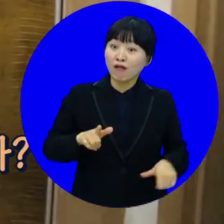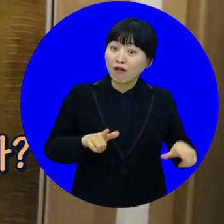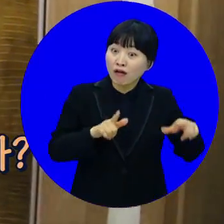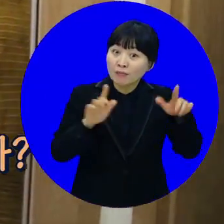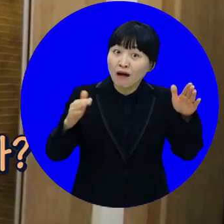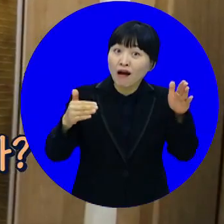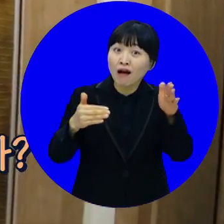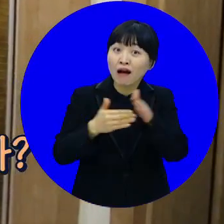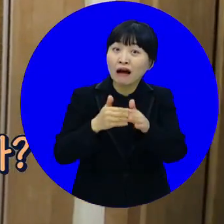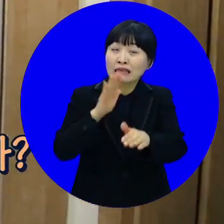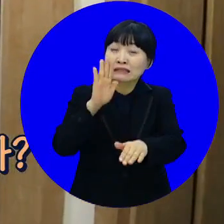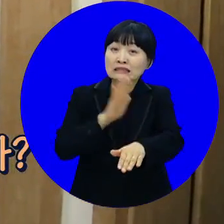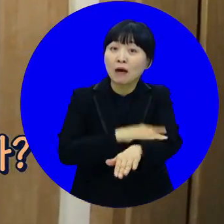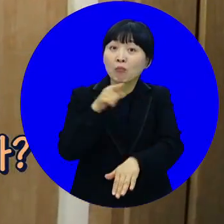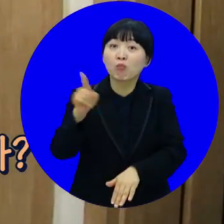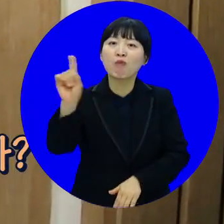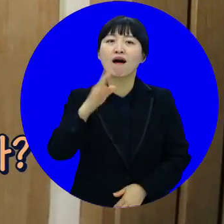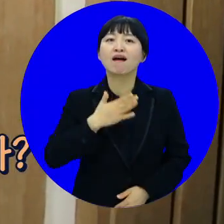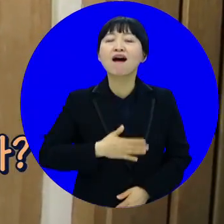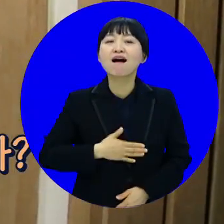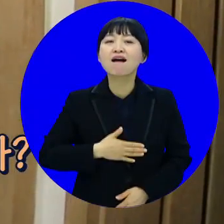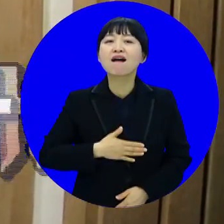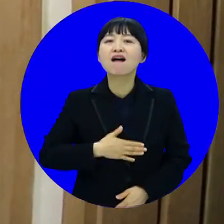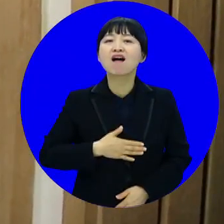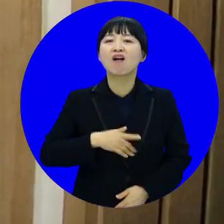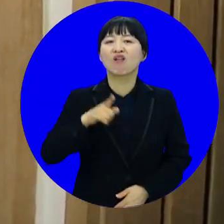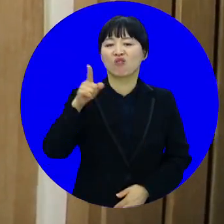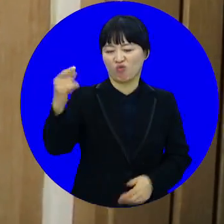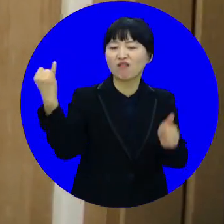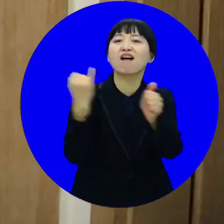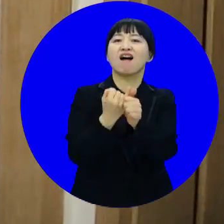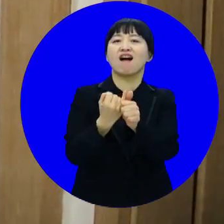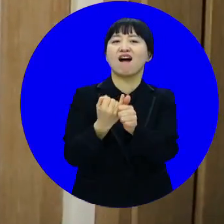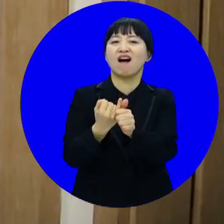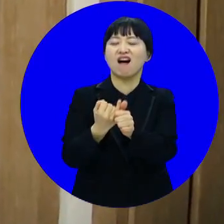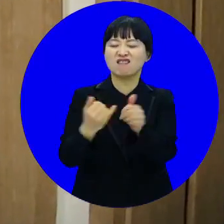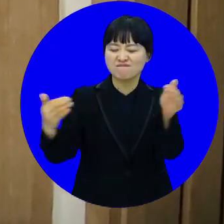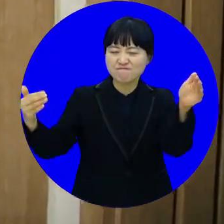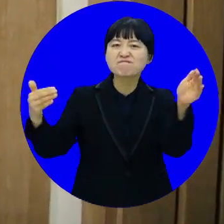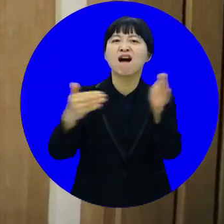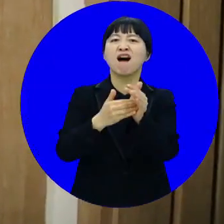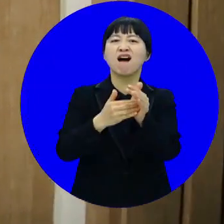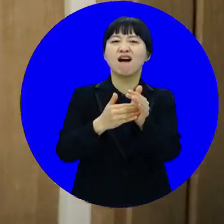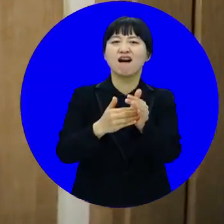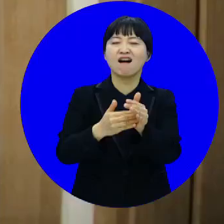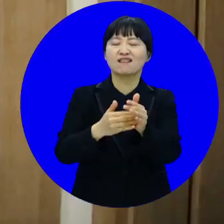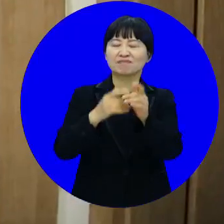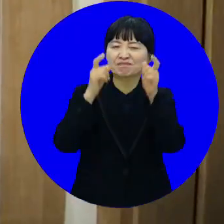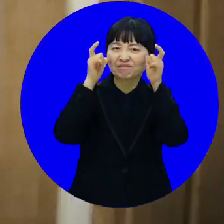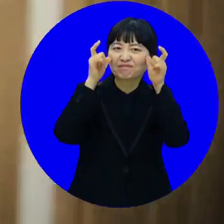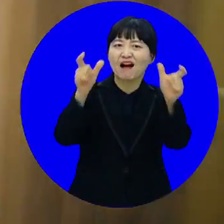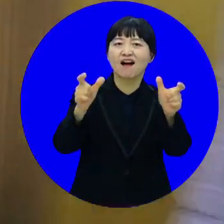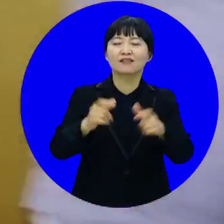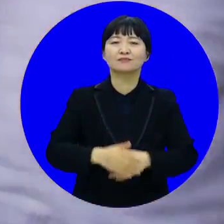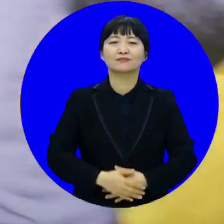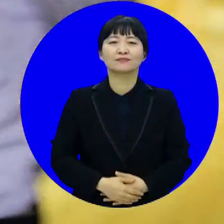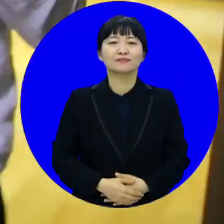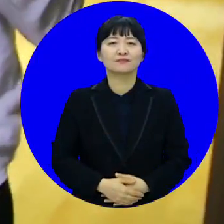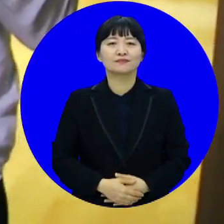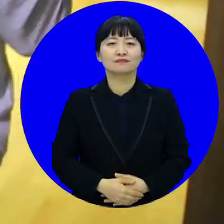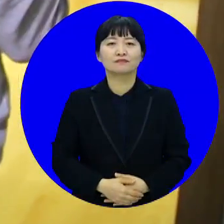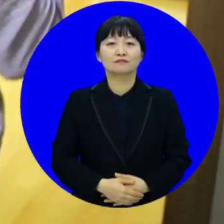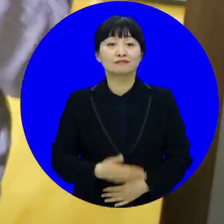가장 잘못한 게 뭔지 알아 살면서? 뭔데? 너랑 결혼한 거다. 그만 좀 해. 지긋지긋해.